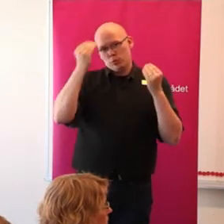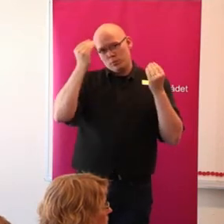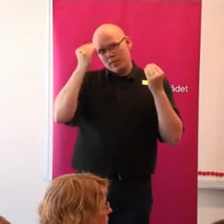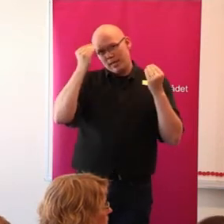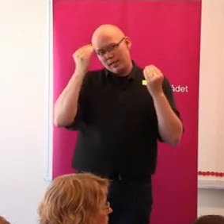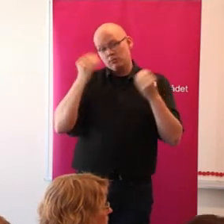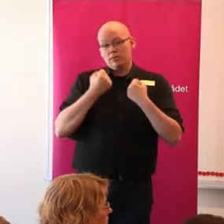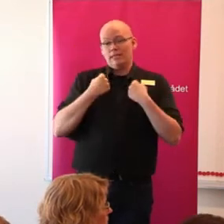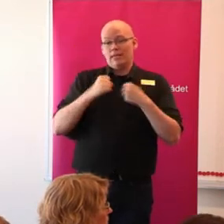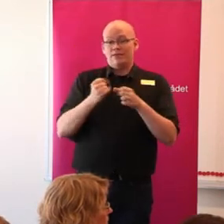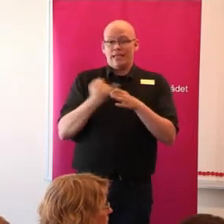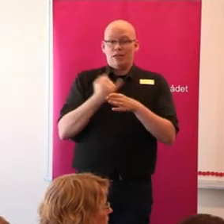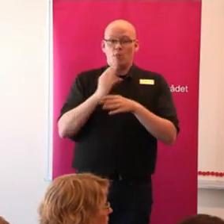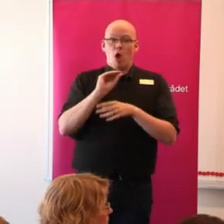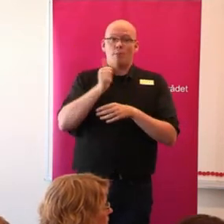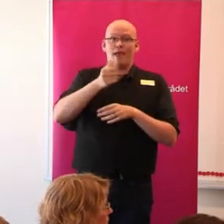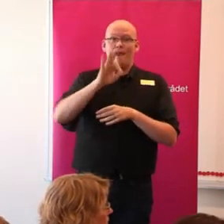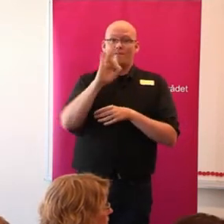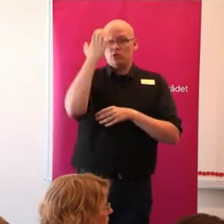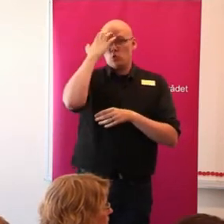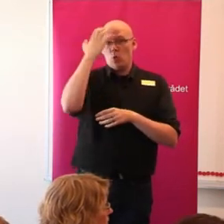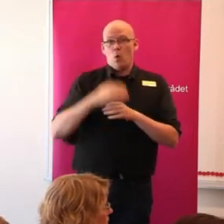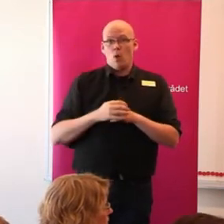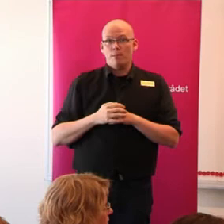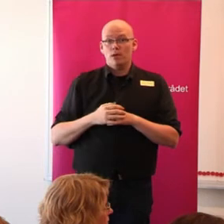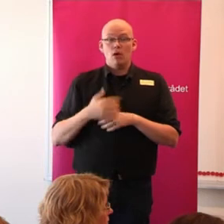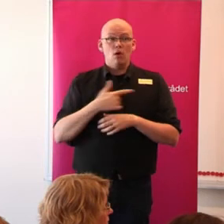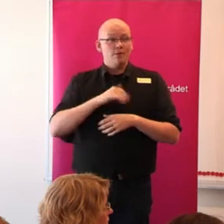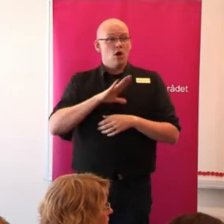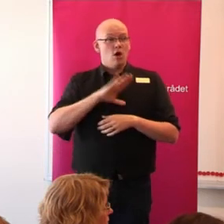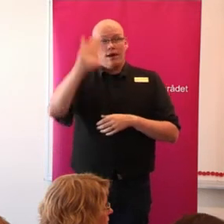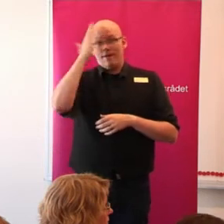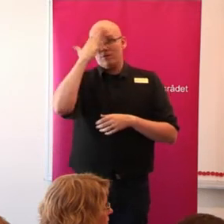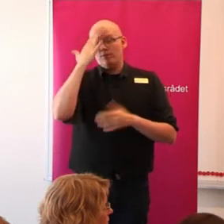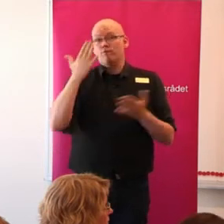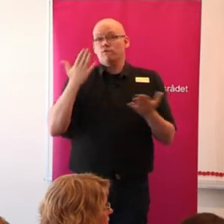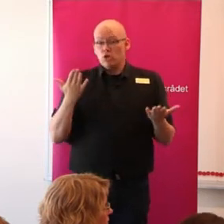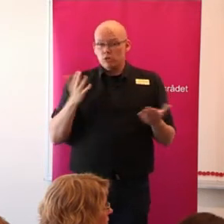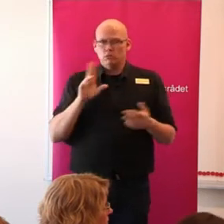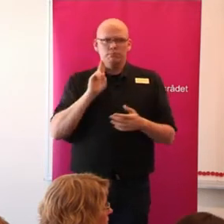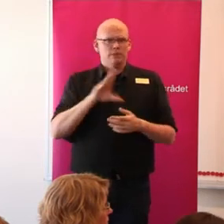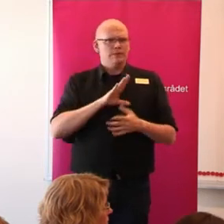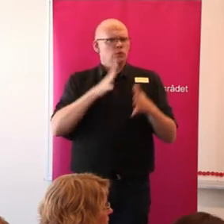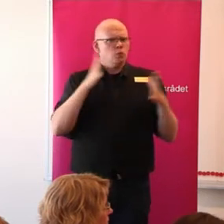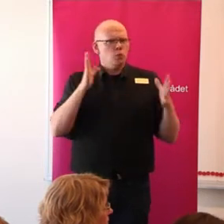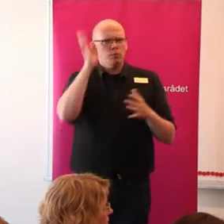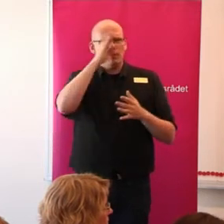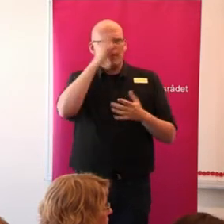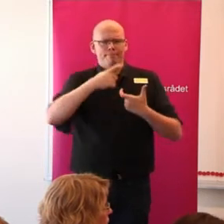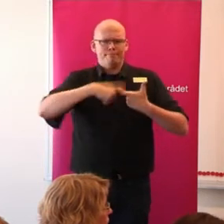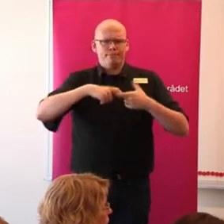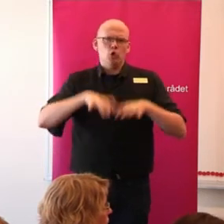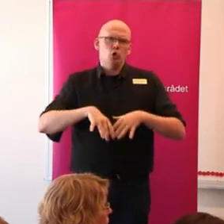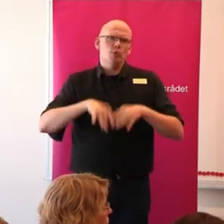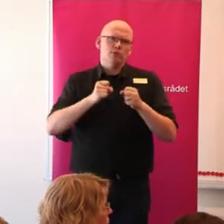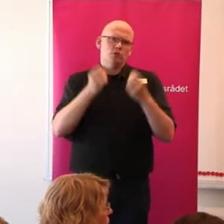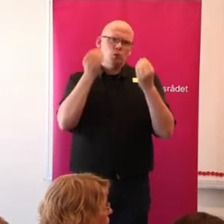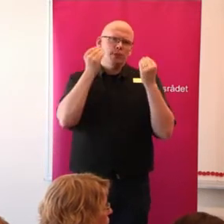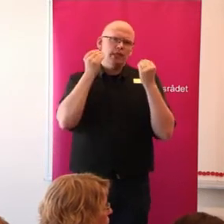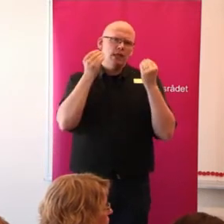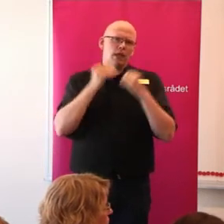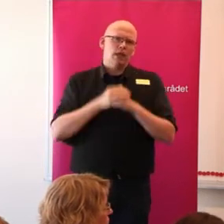ABF i Stockholm. Och där, i den, alltså där har vi, våra erfarenheter där är att det är jätteproblem med just uppdragsutbildningen.